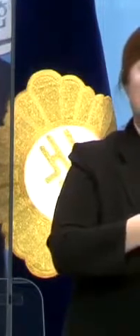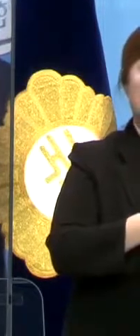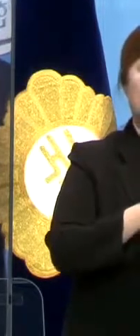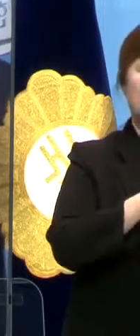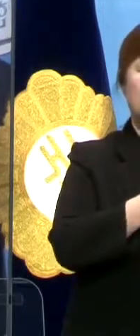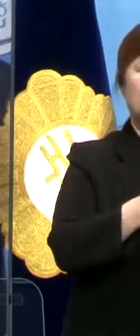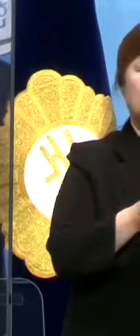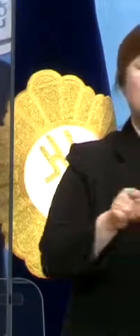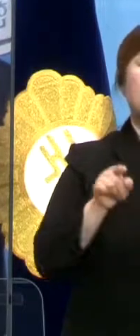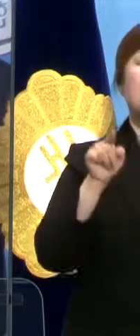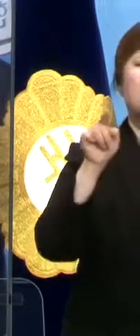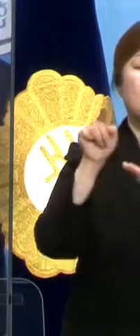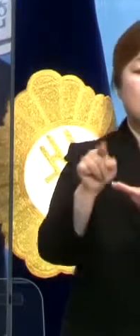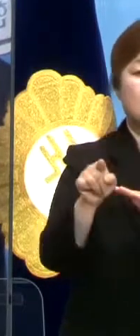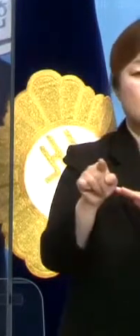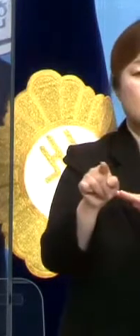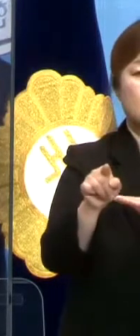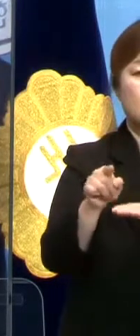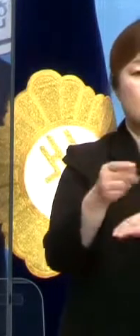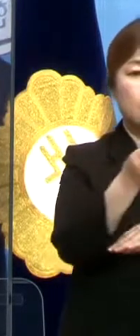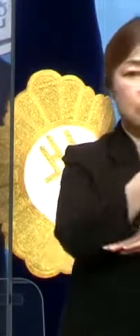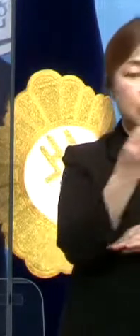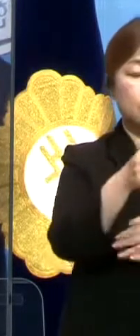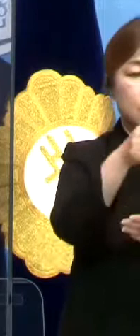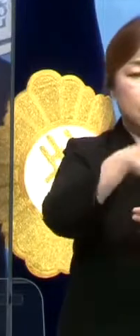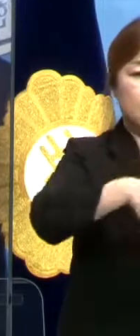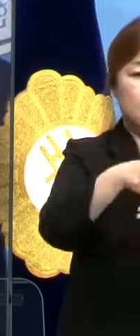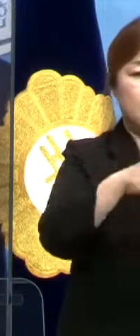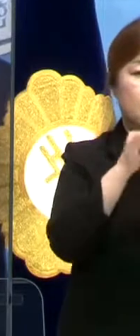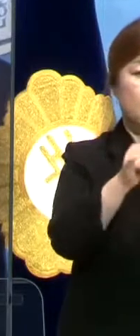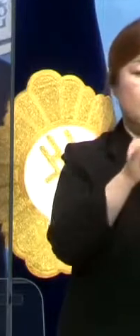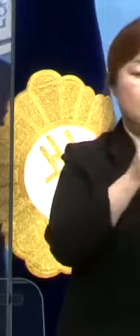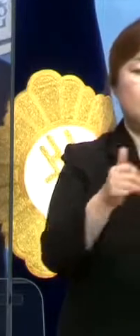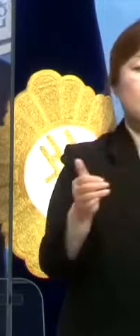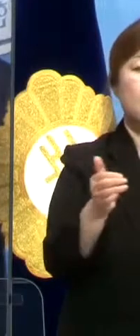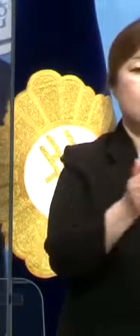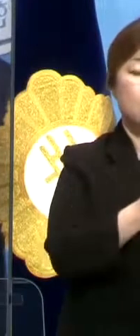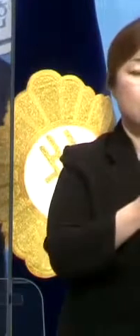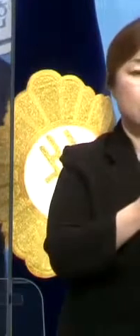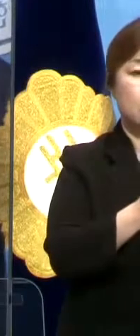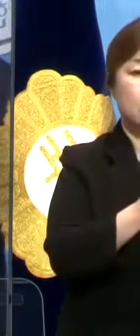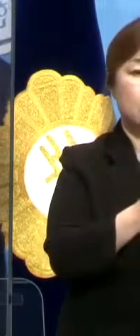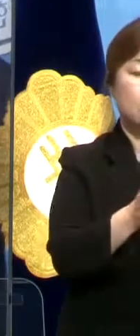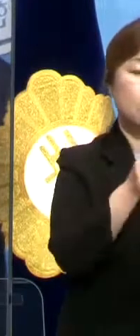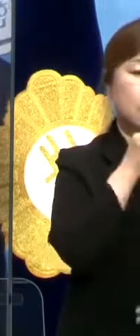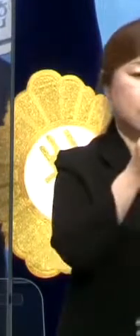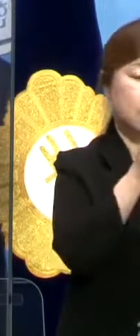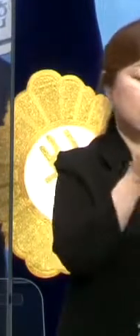대우가 소비자에겐 했는대 용 그때 1회 들어보니까